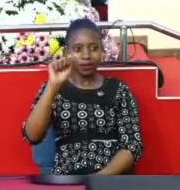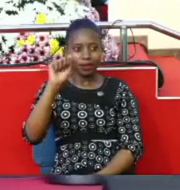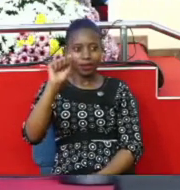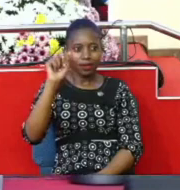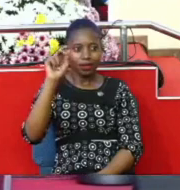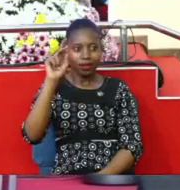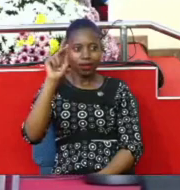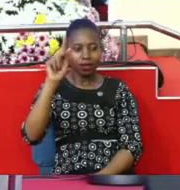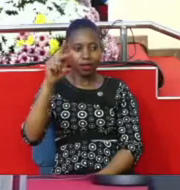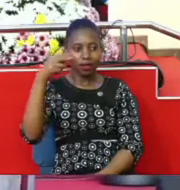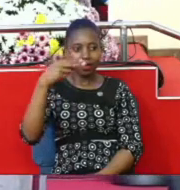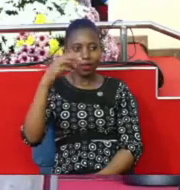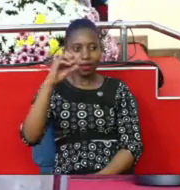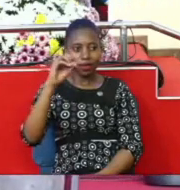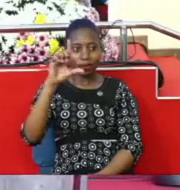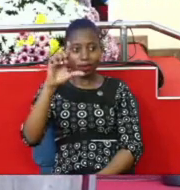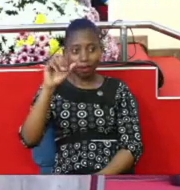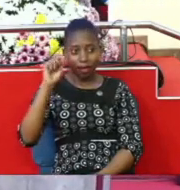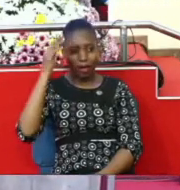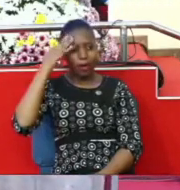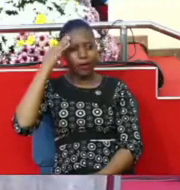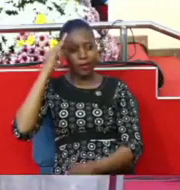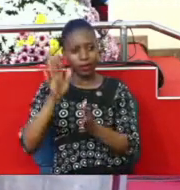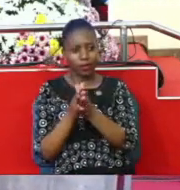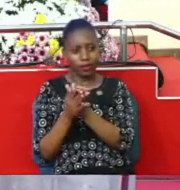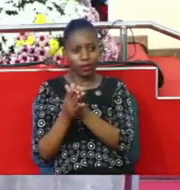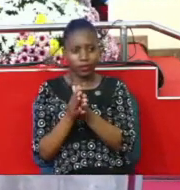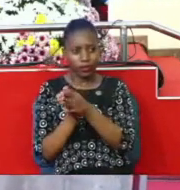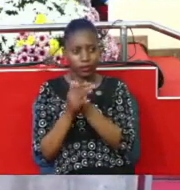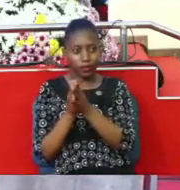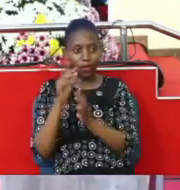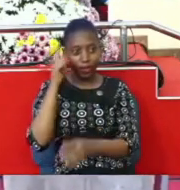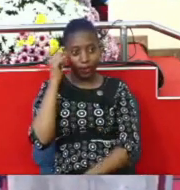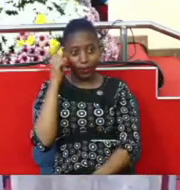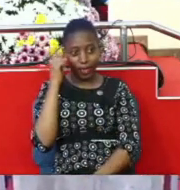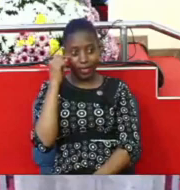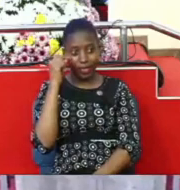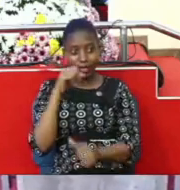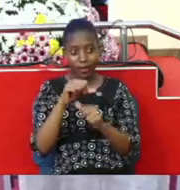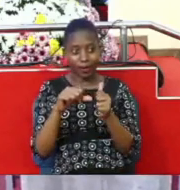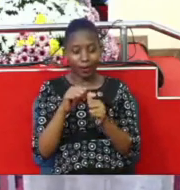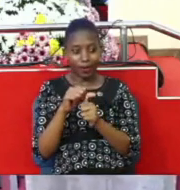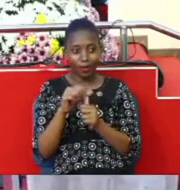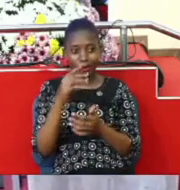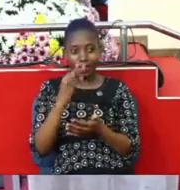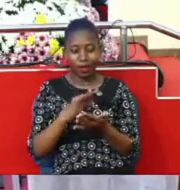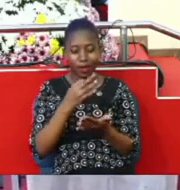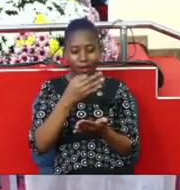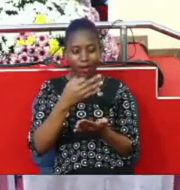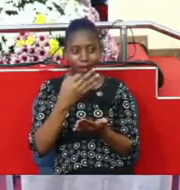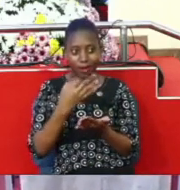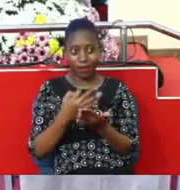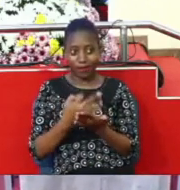Lakini kweli kabisa unahitaji muujiza mwingine na rabu yuko hapa. Si huyu ni rabu. Na